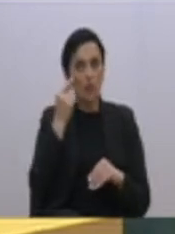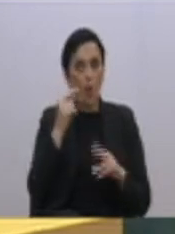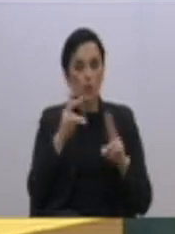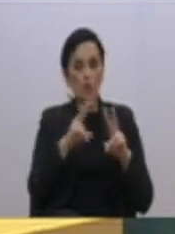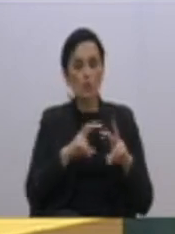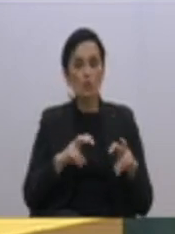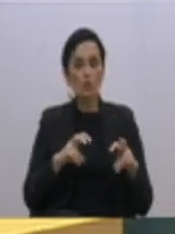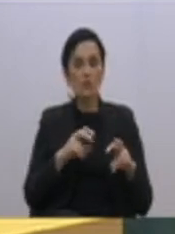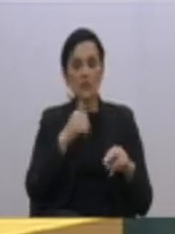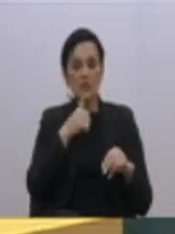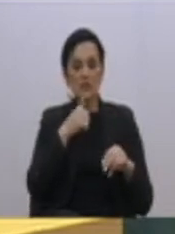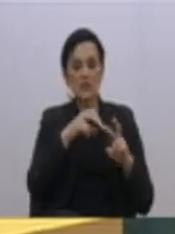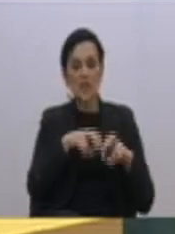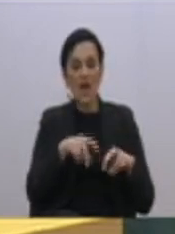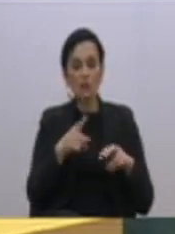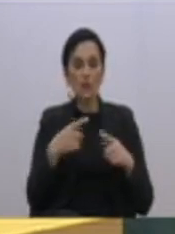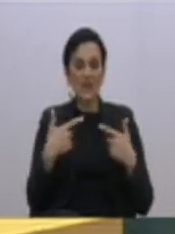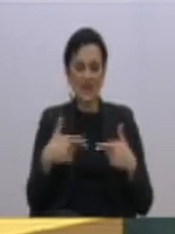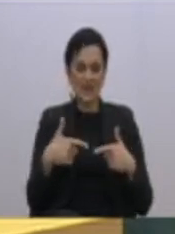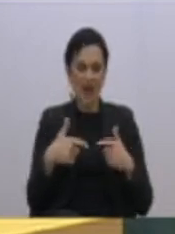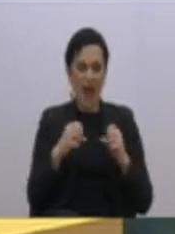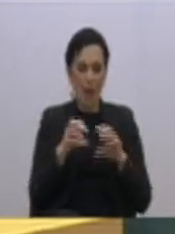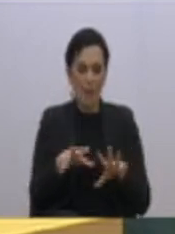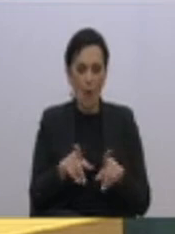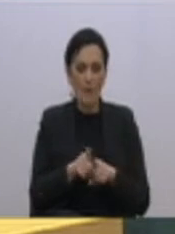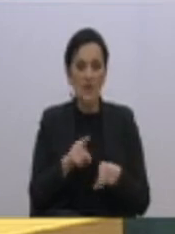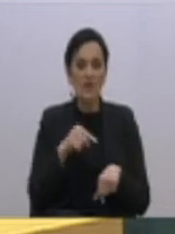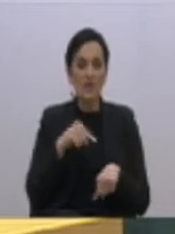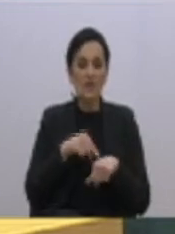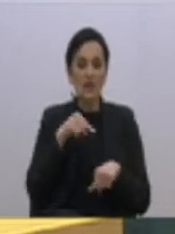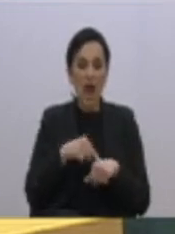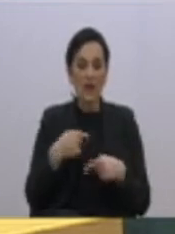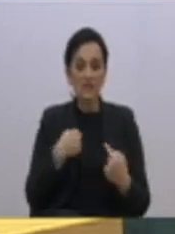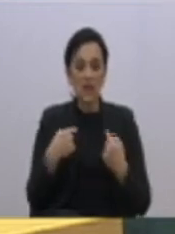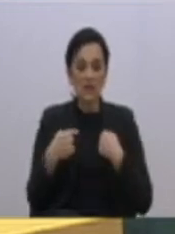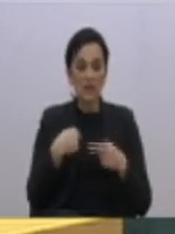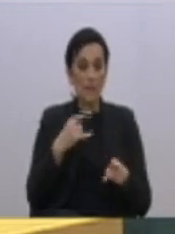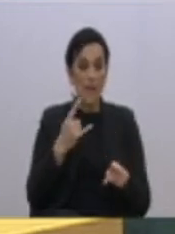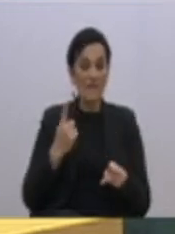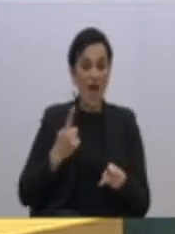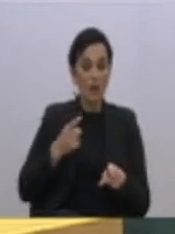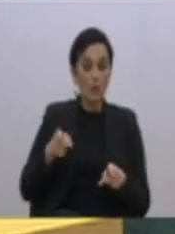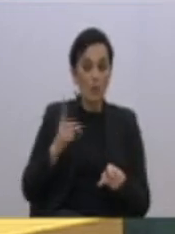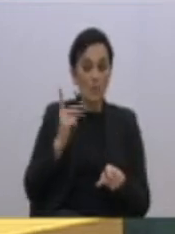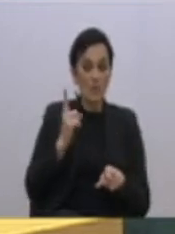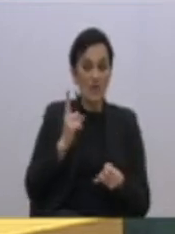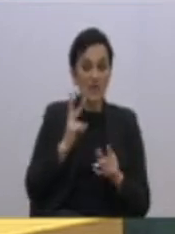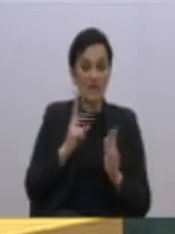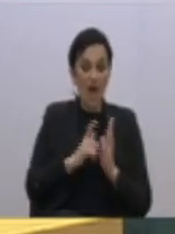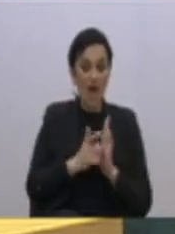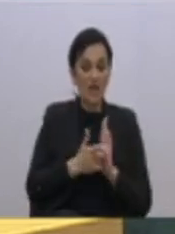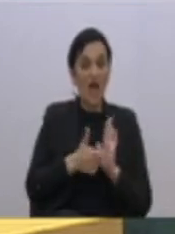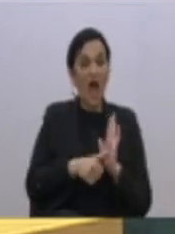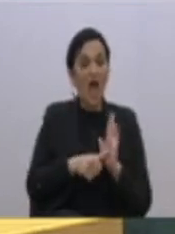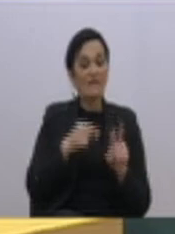რომ ამ გამოცდას თუ აი ამ განსაცდელს ბავშვებს რაც ელოდება პირველ კლასში, 6 წლის ბავშვი აიტანს